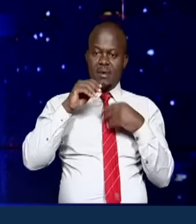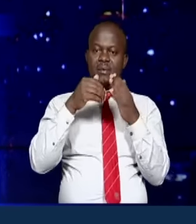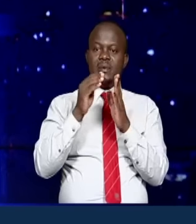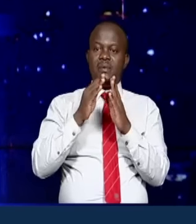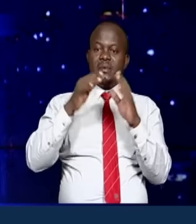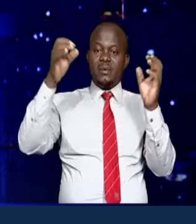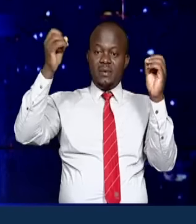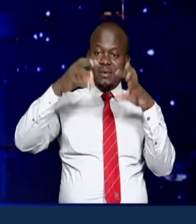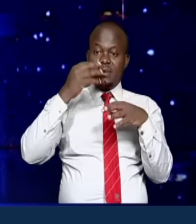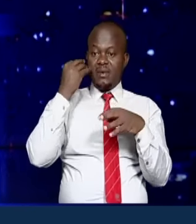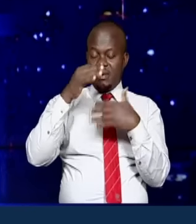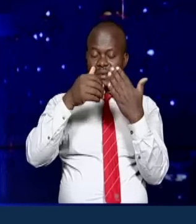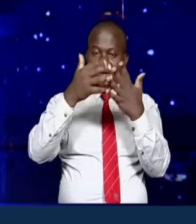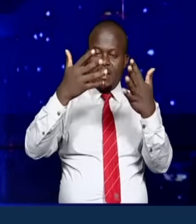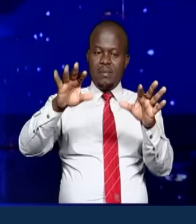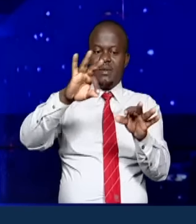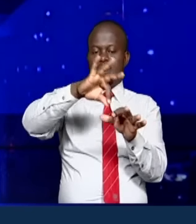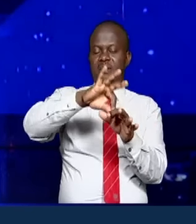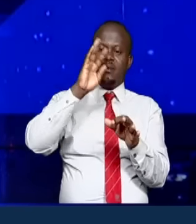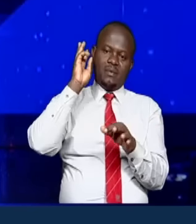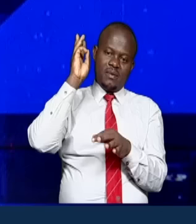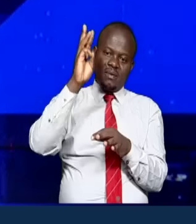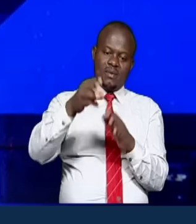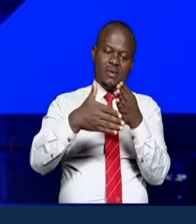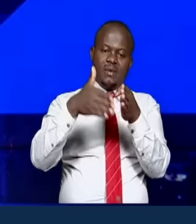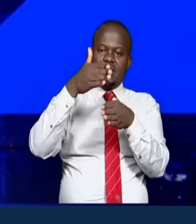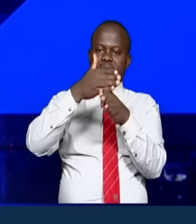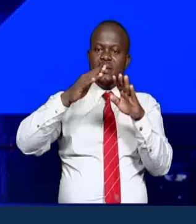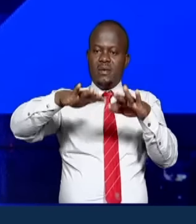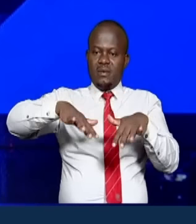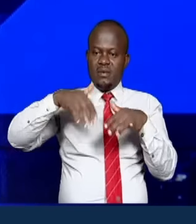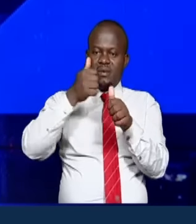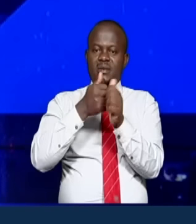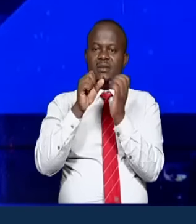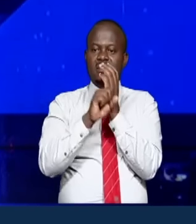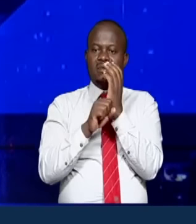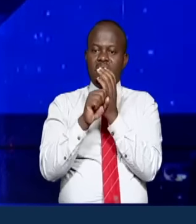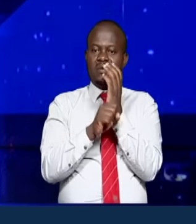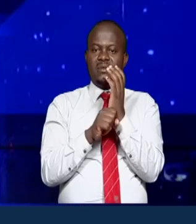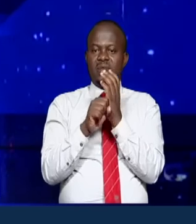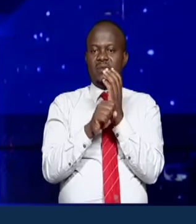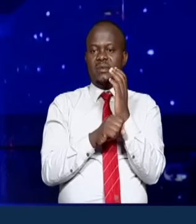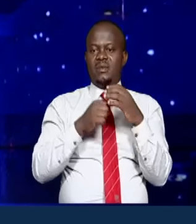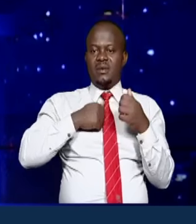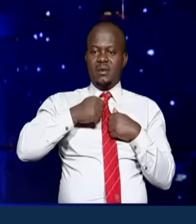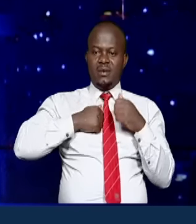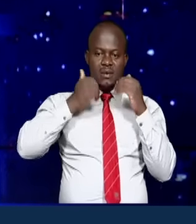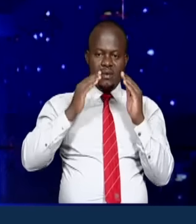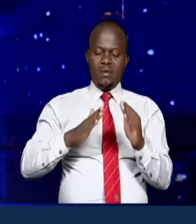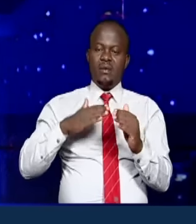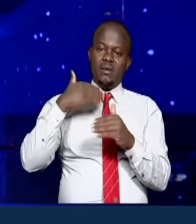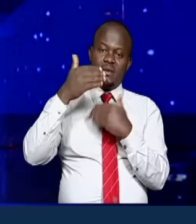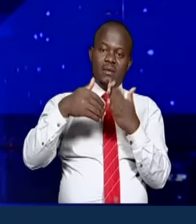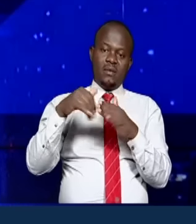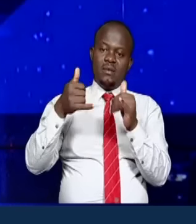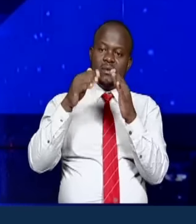Kigali ko namara gutorwa azazubaka stade muri buri murenge ugize u Rwanda ni stade